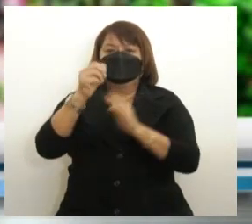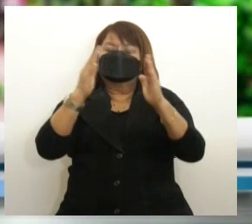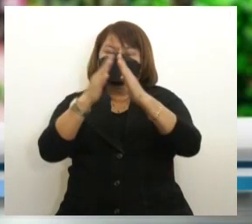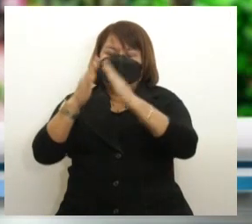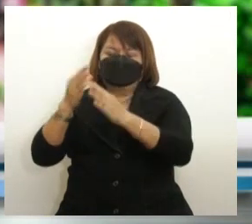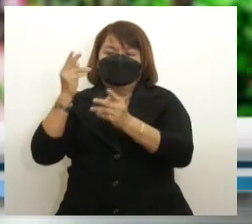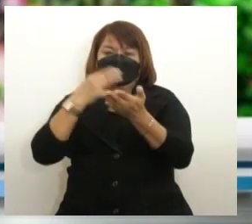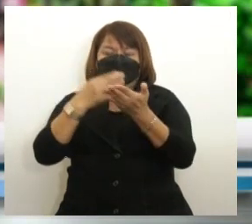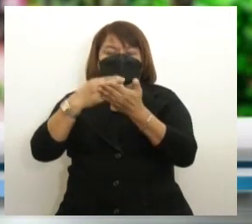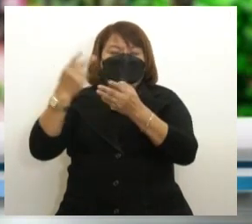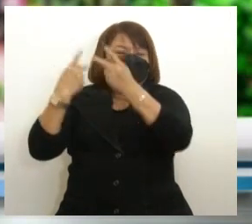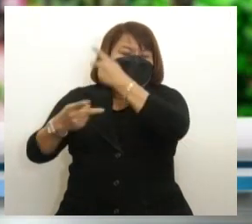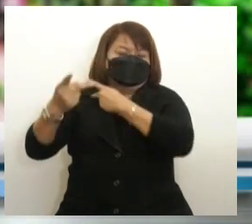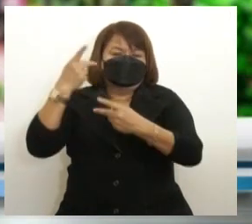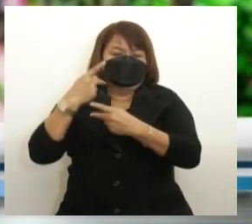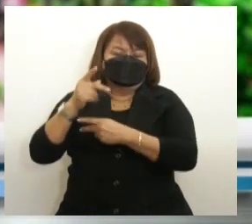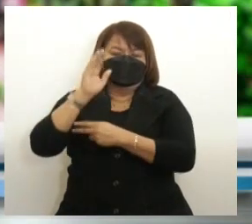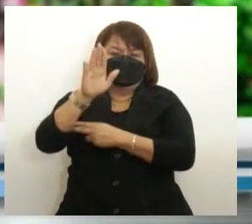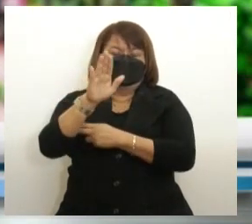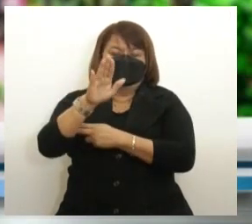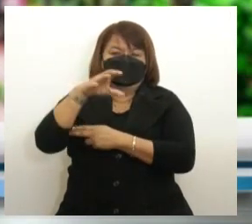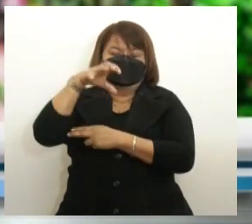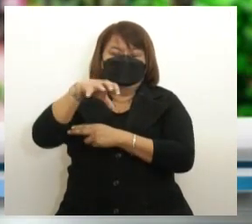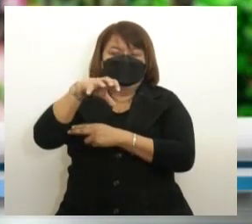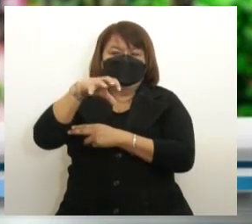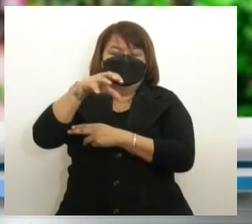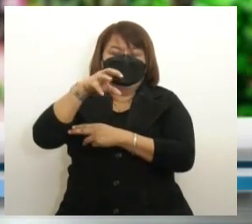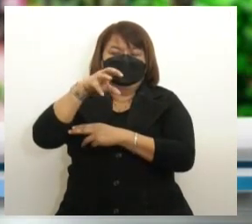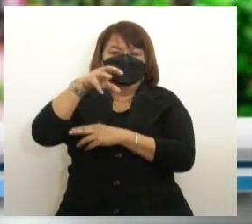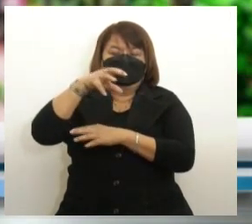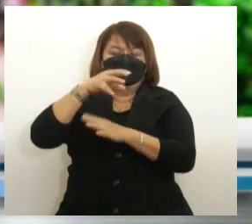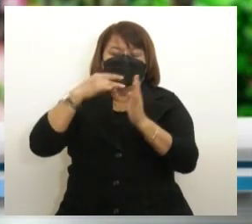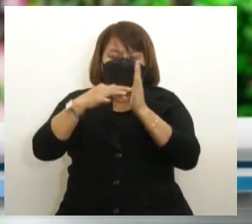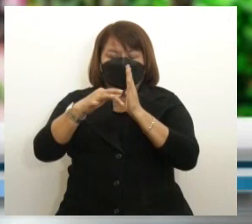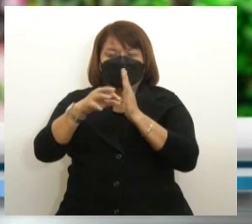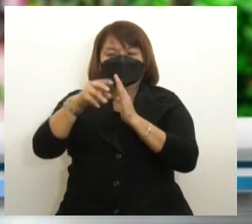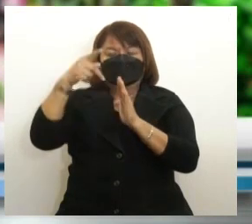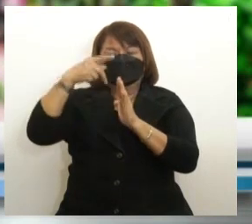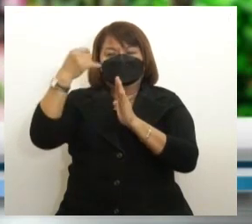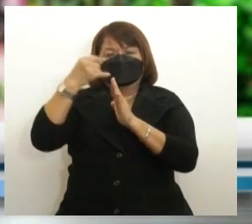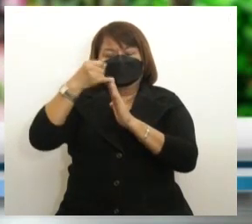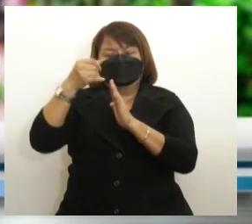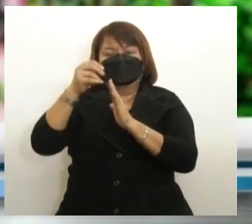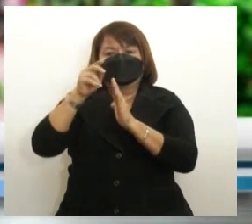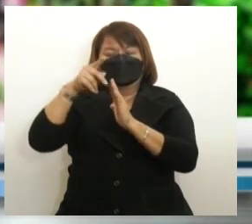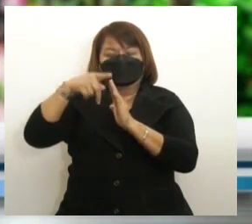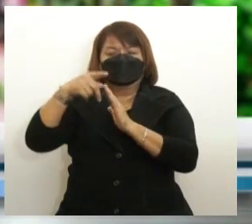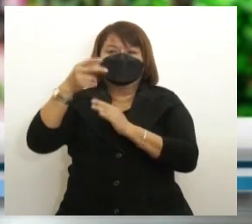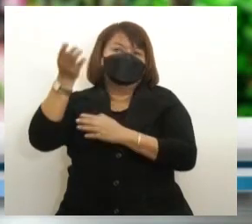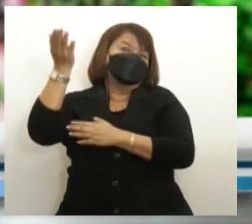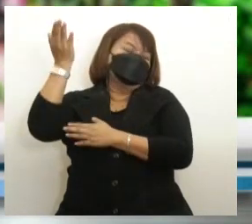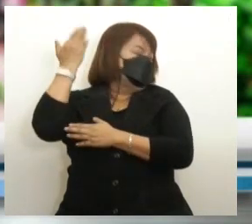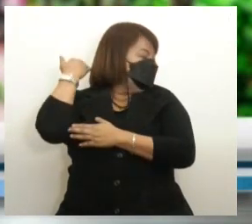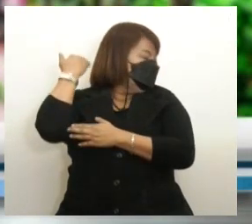ติศาสตร์ของสำนักงานเขตพื้นที่การศึกษาประถมศึกษาจังหวัดแพร่ที่มีชื่อตอนว่าเหลียวหลังแลหน้า